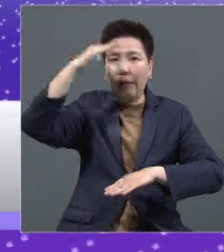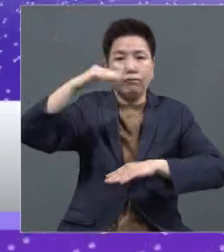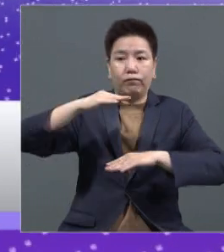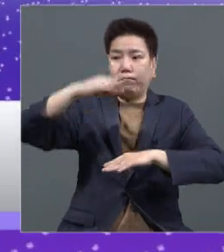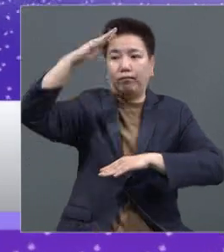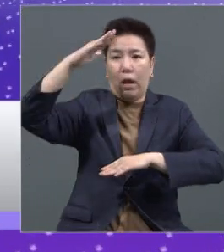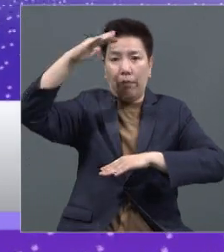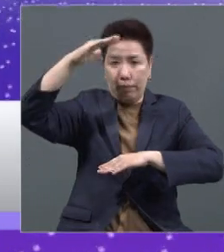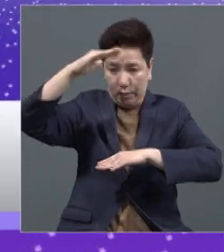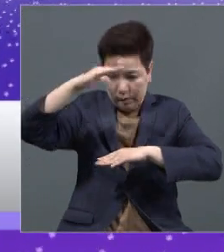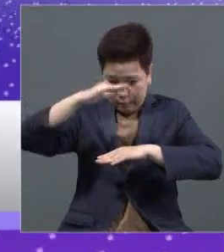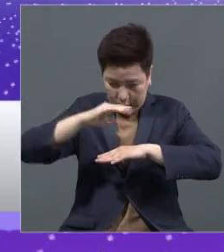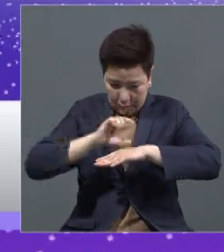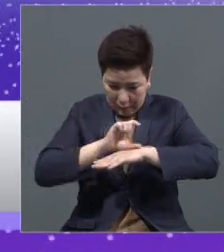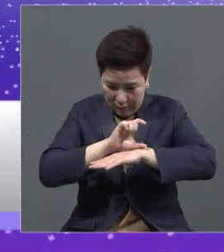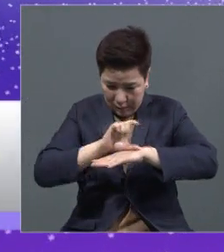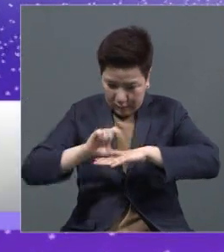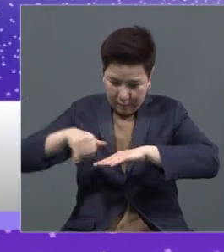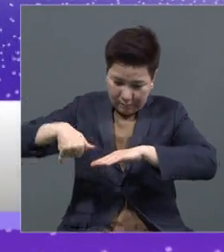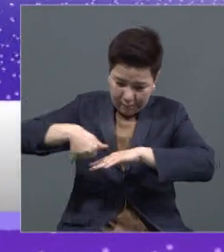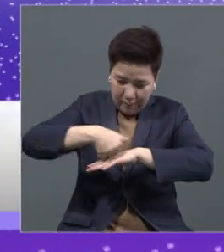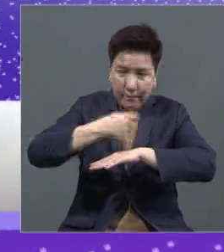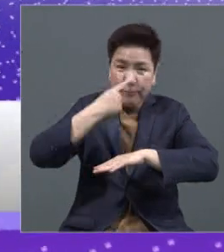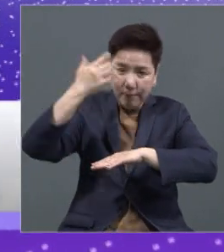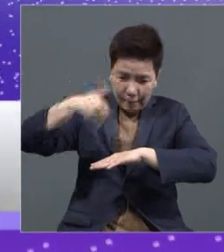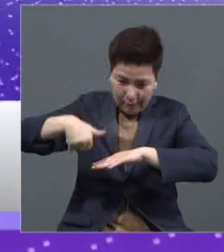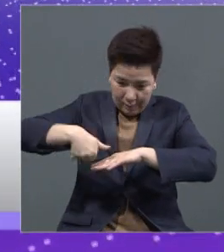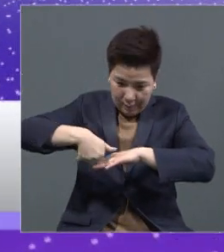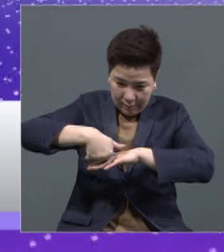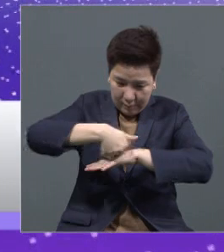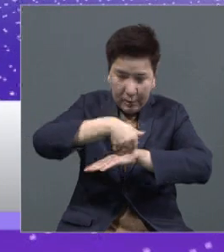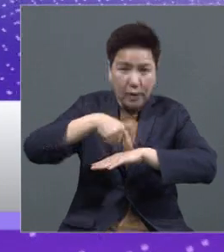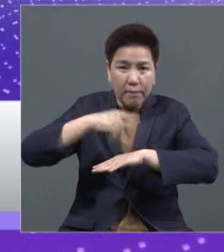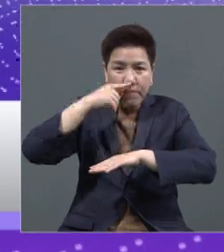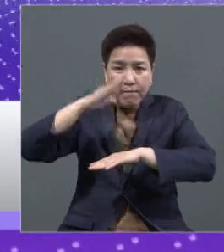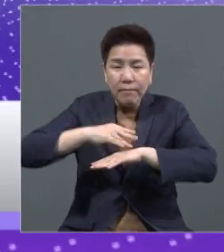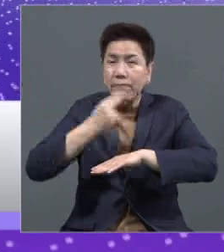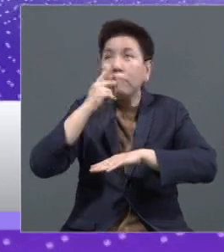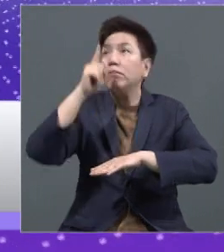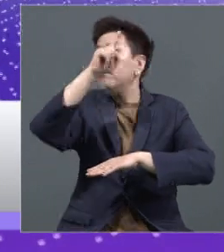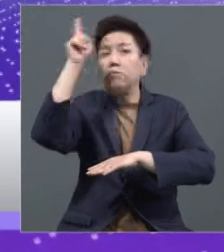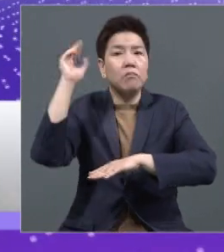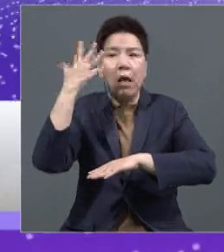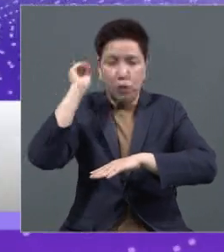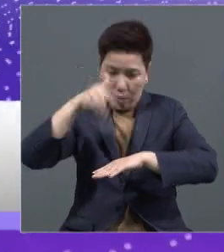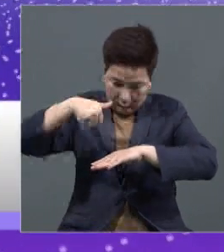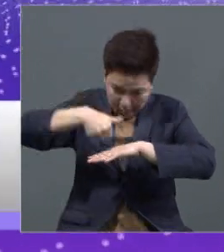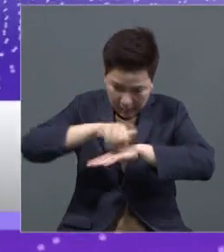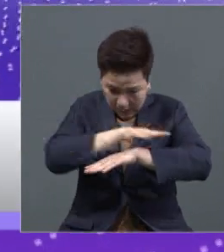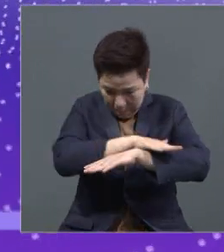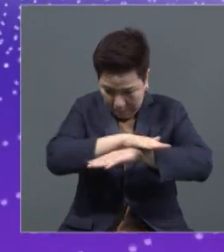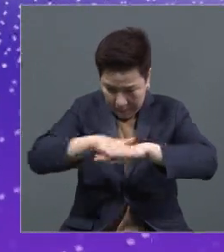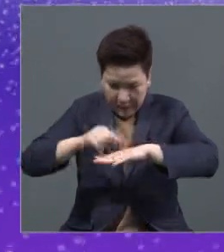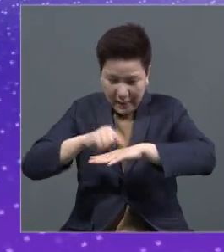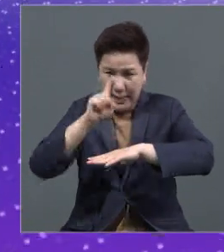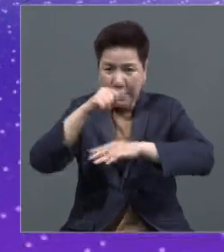ต่ำมันจะอยู่เหนือจากพื้นแค่ไม่เกิน 1ฟุตเท่านั้นถ้าเราไม่ไปอยู่ที่ต่ำเนี่ยเราไม่มีอากาศหายใจแปลว่าพื้นที่ปลอดภัยจะจากพื้นขึ้นมา